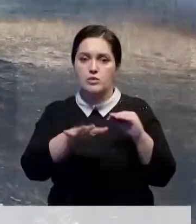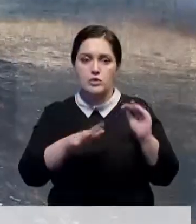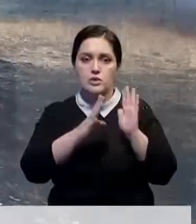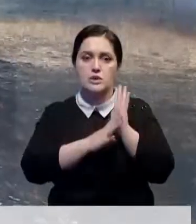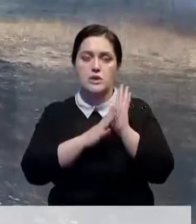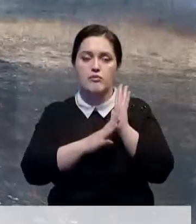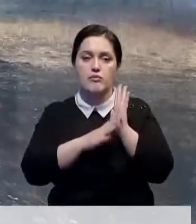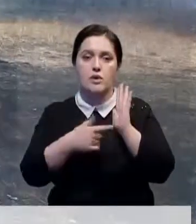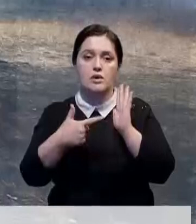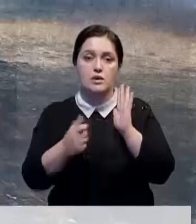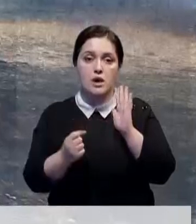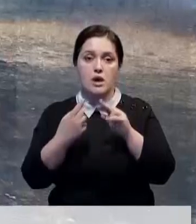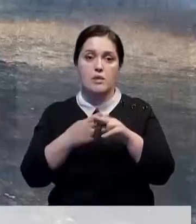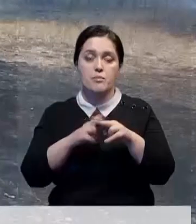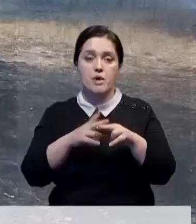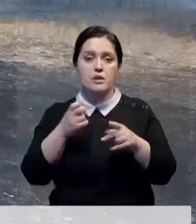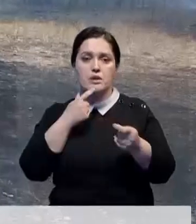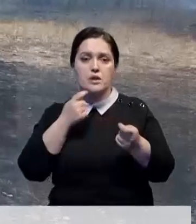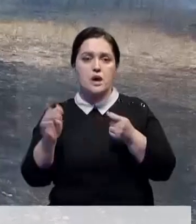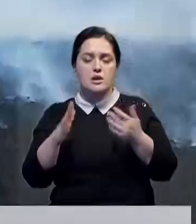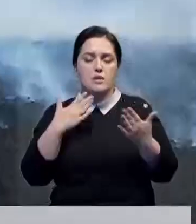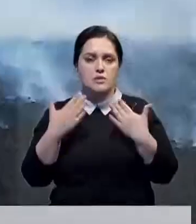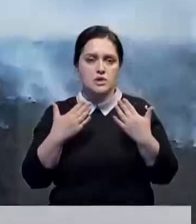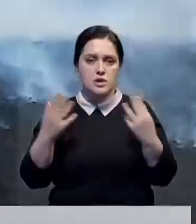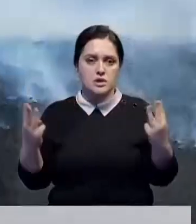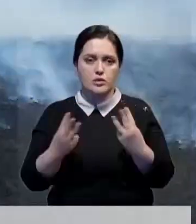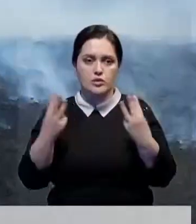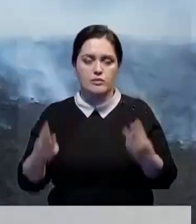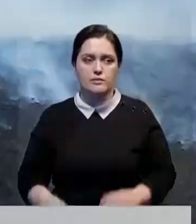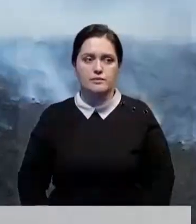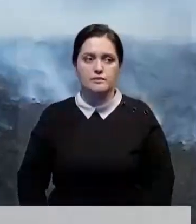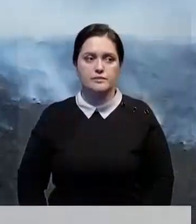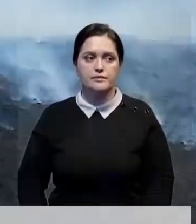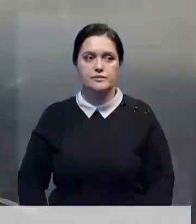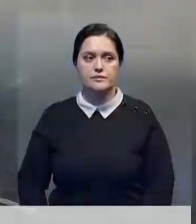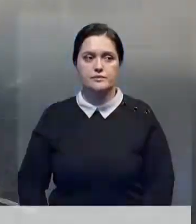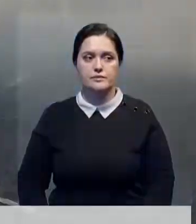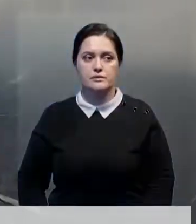составила 90 гектаров. Основная версия – неосторожное обращение с огнем.